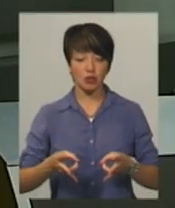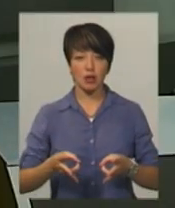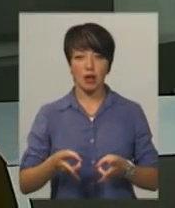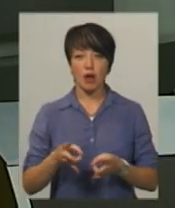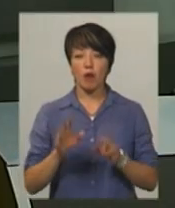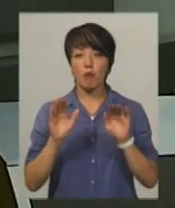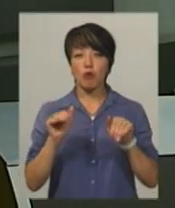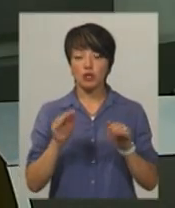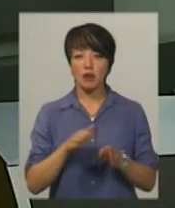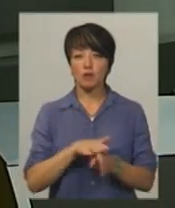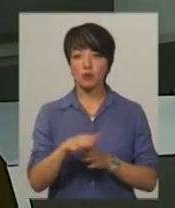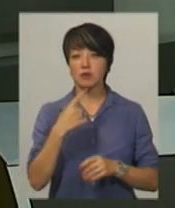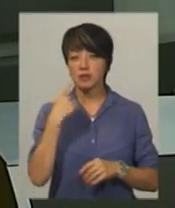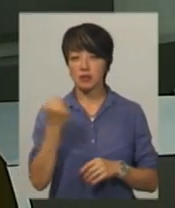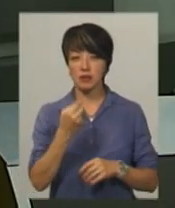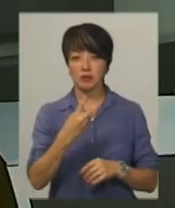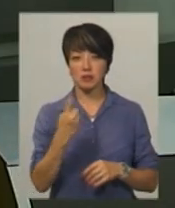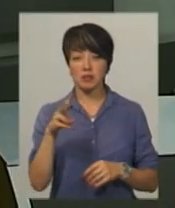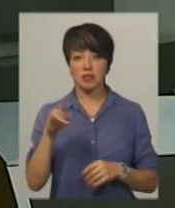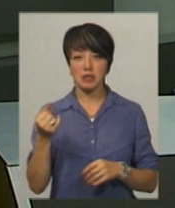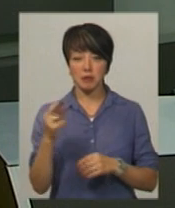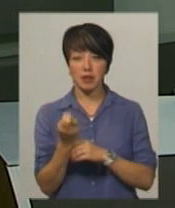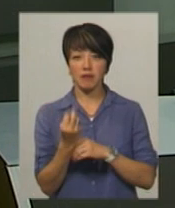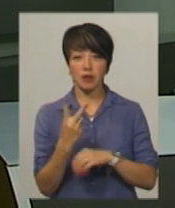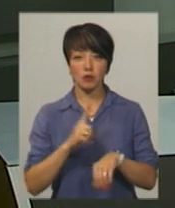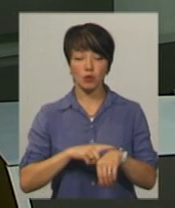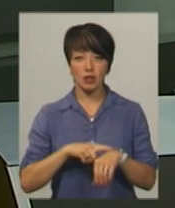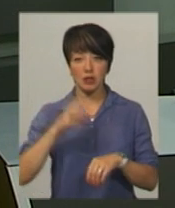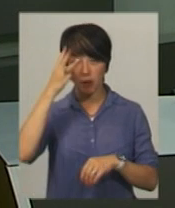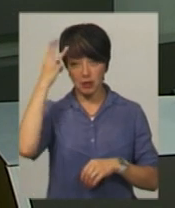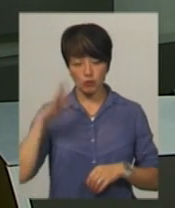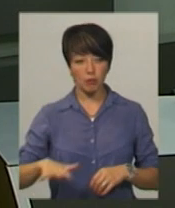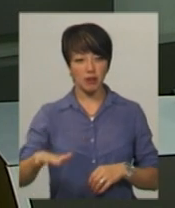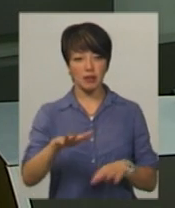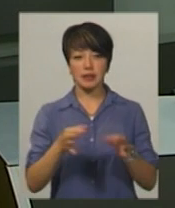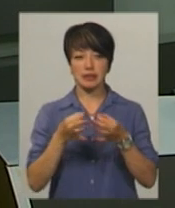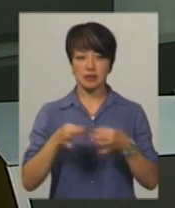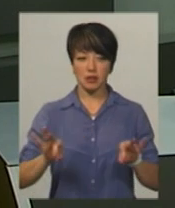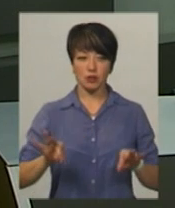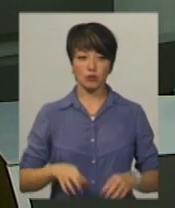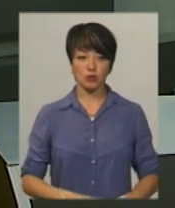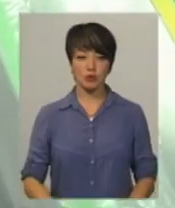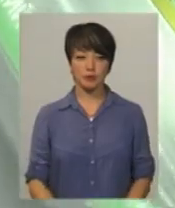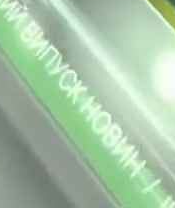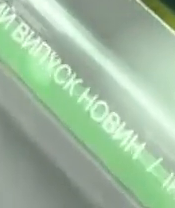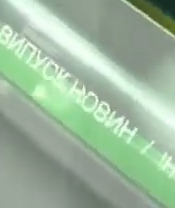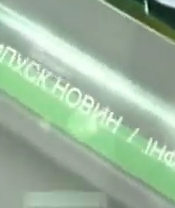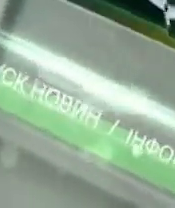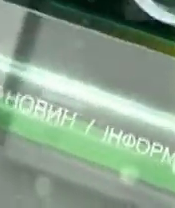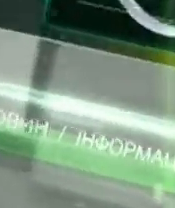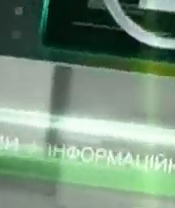Прощання з бійцем відбудеться у неділю, 21 липня, о 12-й годині на Хмельницькому майдані Незалежності.